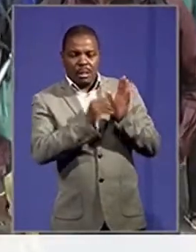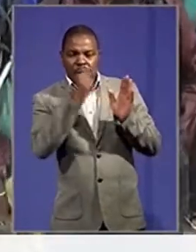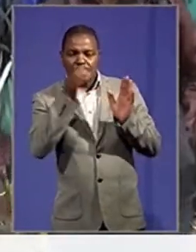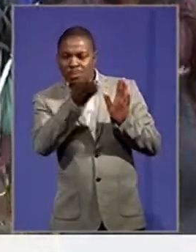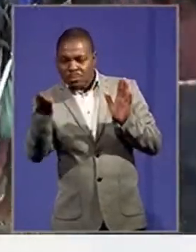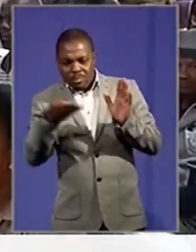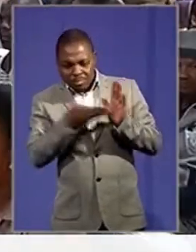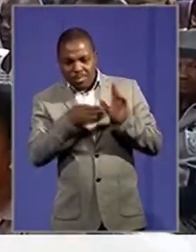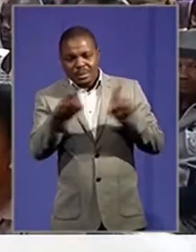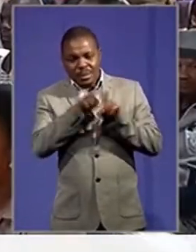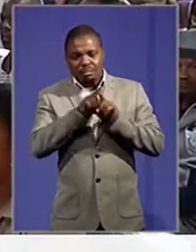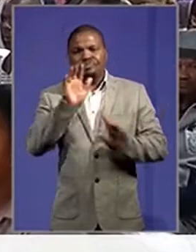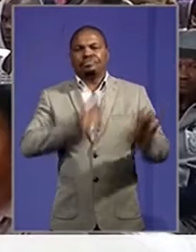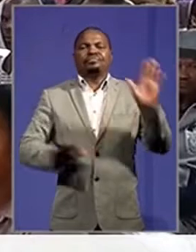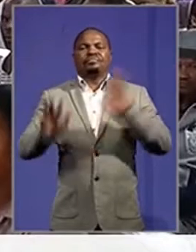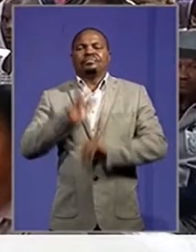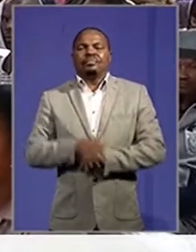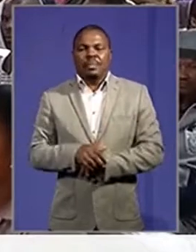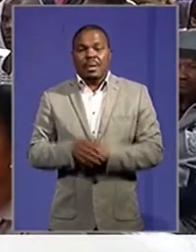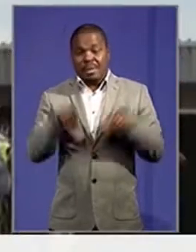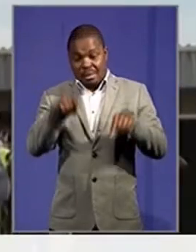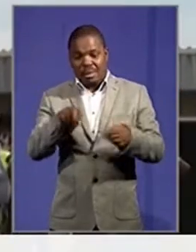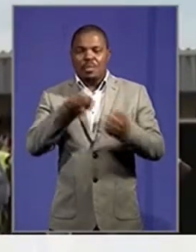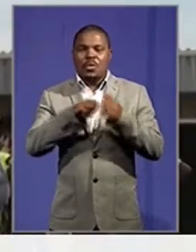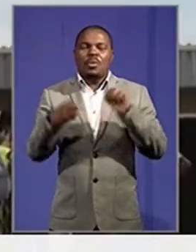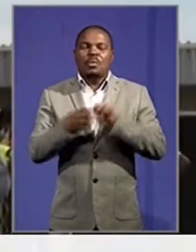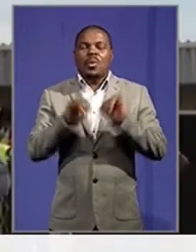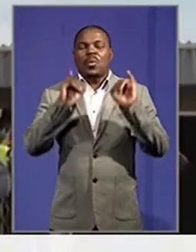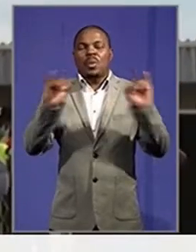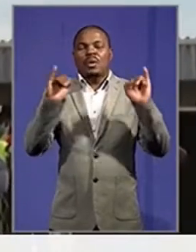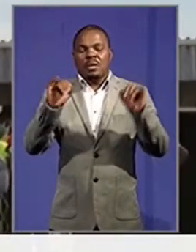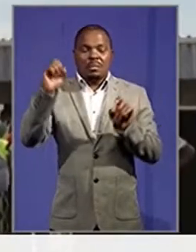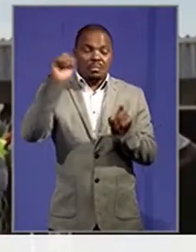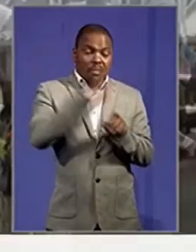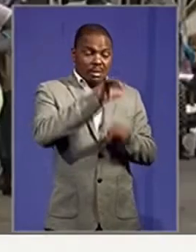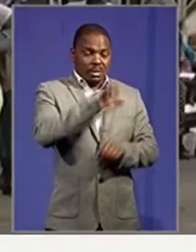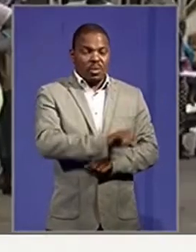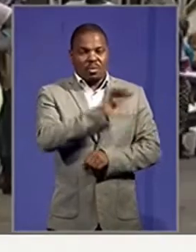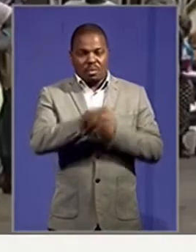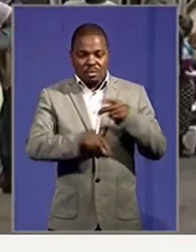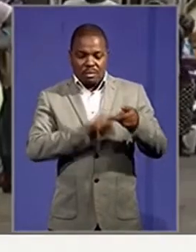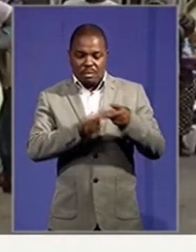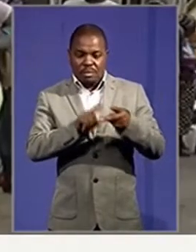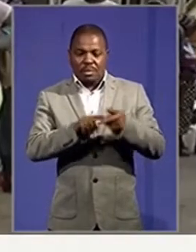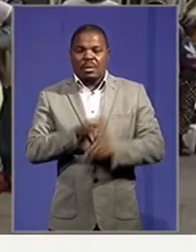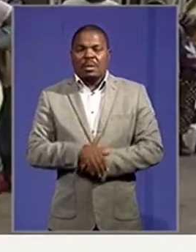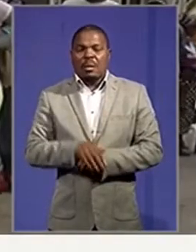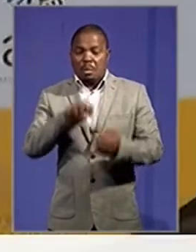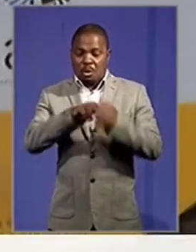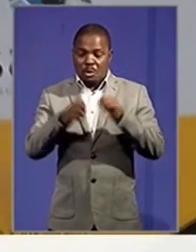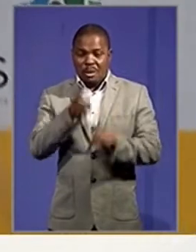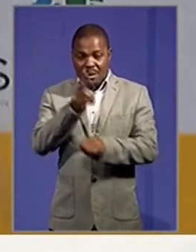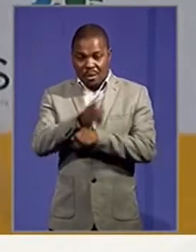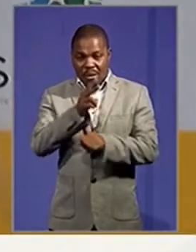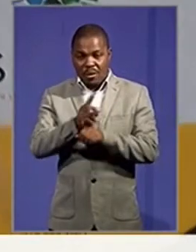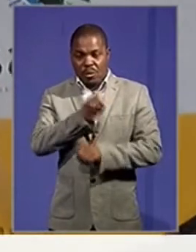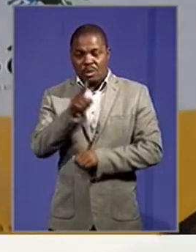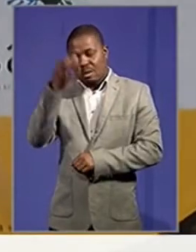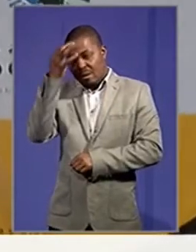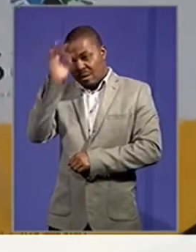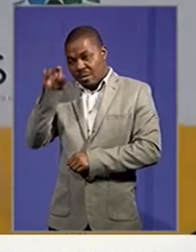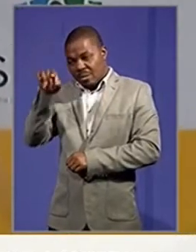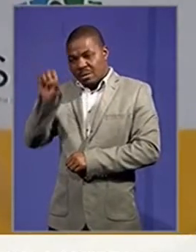le tsona di yameile mme seo ke sona se bakileng tsitsipano haholo mme o bonala hape ka o le leng sa gore bothata bo ebile bona ba hore mmuso wa Afrika